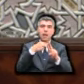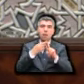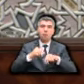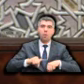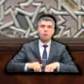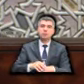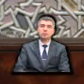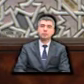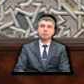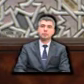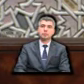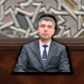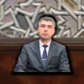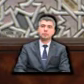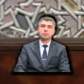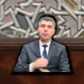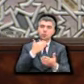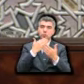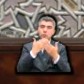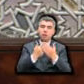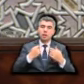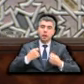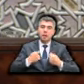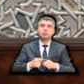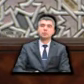لكم الجواب سيد الوزير. شكرا سيد الرئيس،